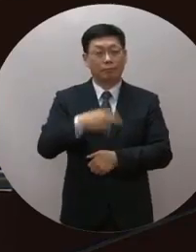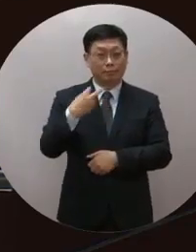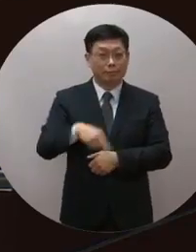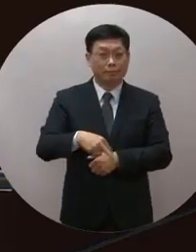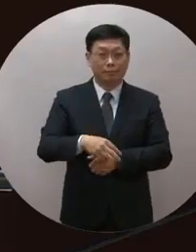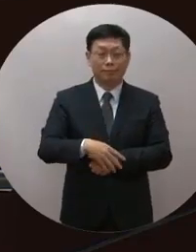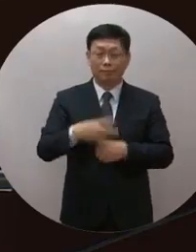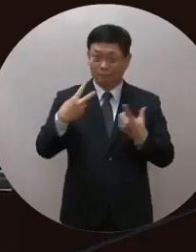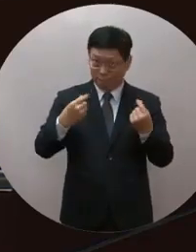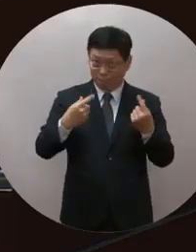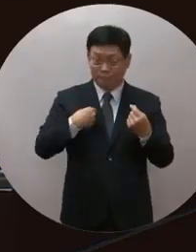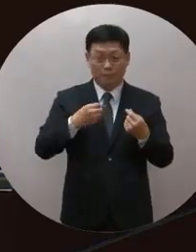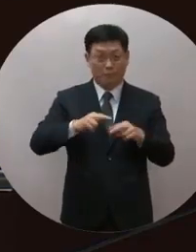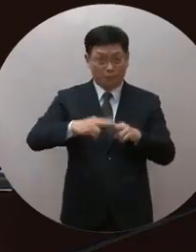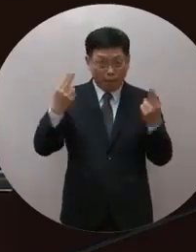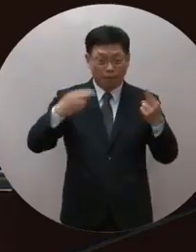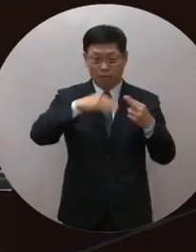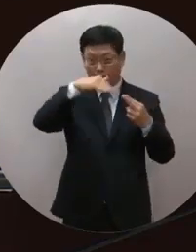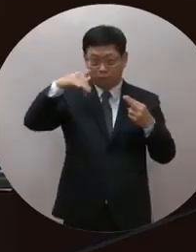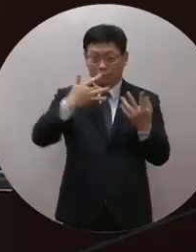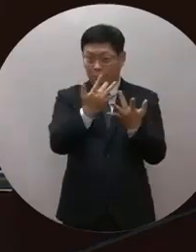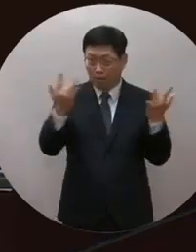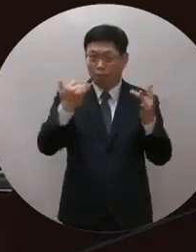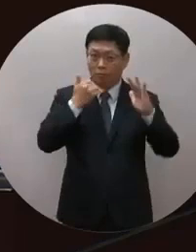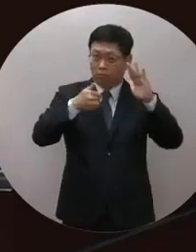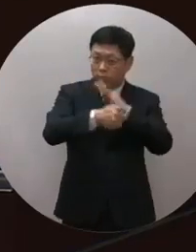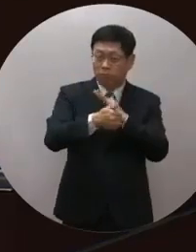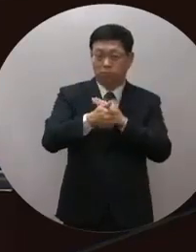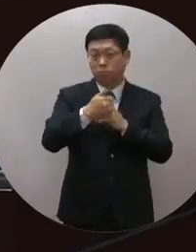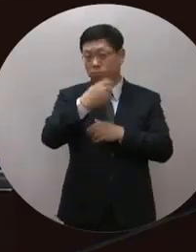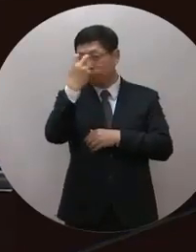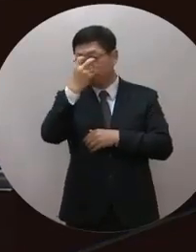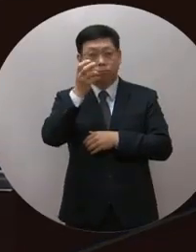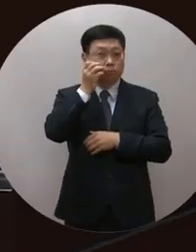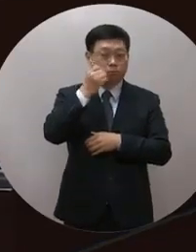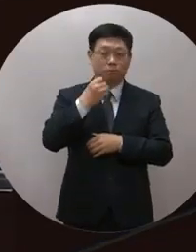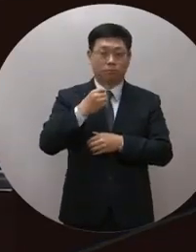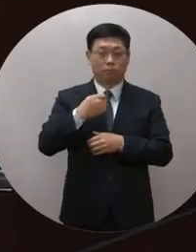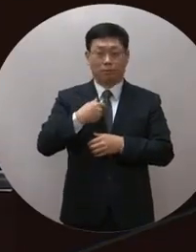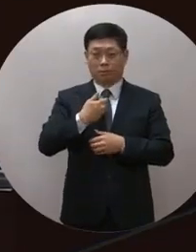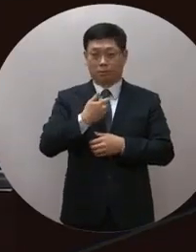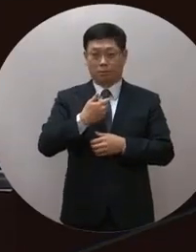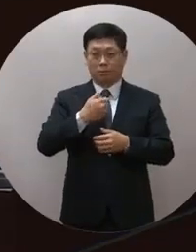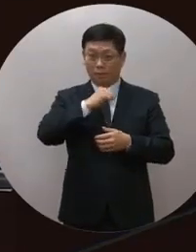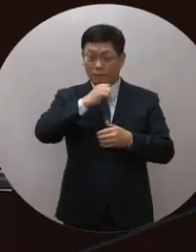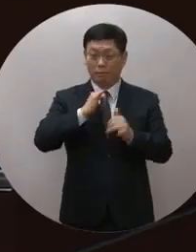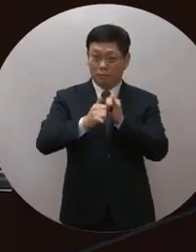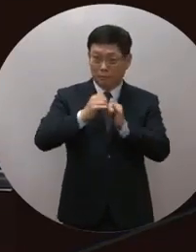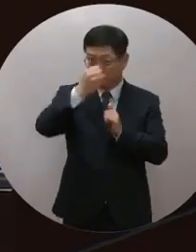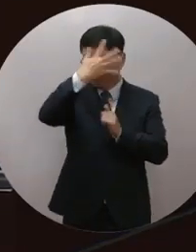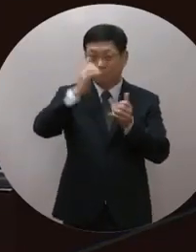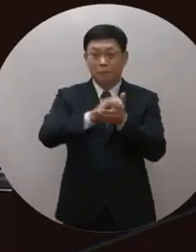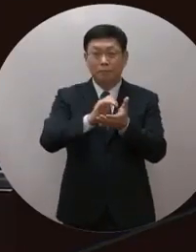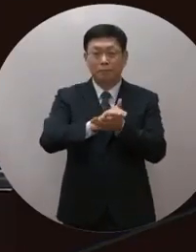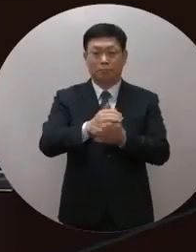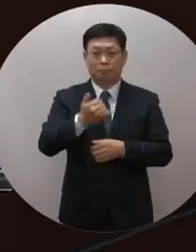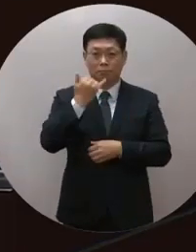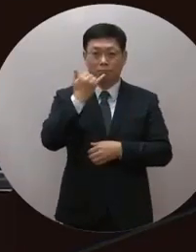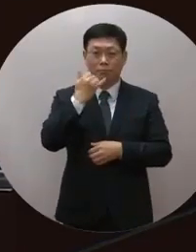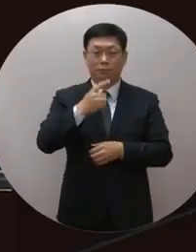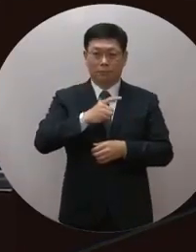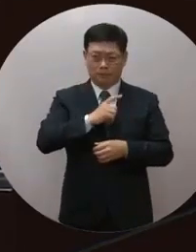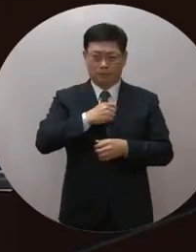而也大大的开放山林，让民众、让台湾人、让年轻的一代勇